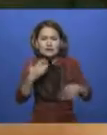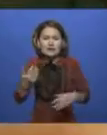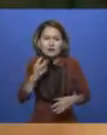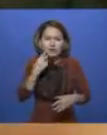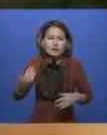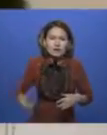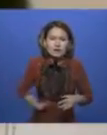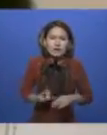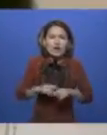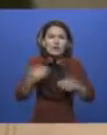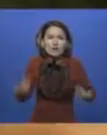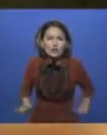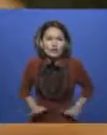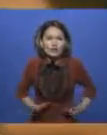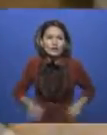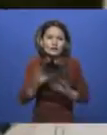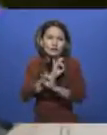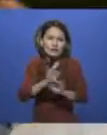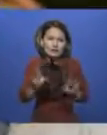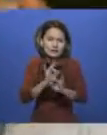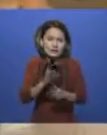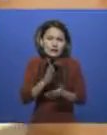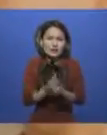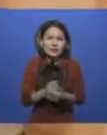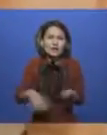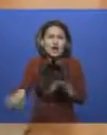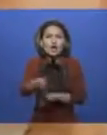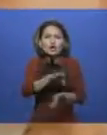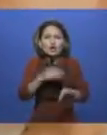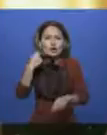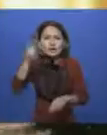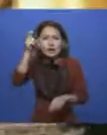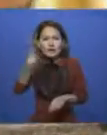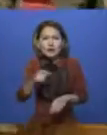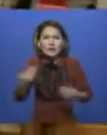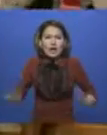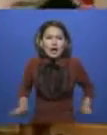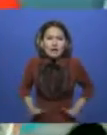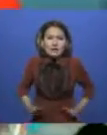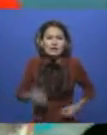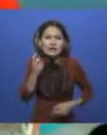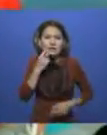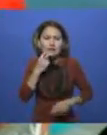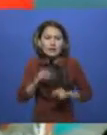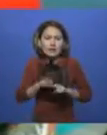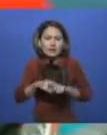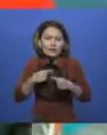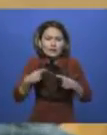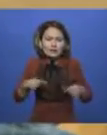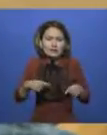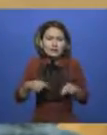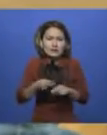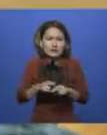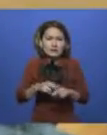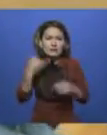қоғамның тыныс-тіршілігіне әдемі қалжың арқылы қанығады. Жоба авторларының айтуынша әзілдер топтамасының атын пәленшеевтер деп қоюдың да